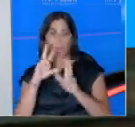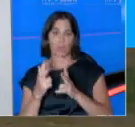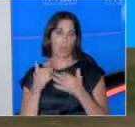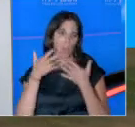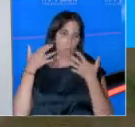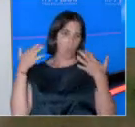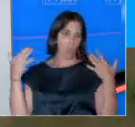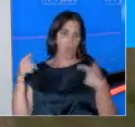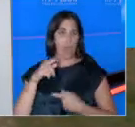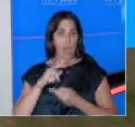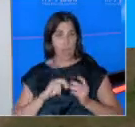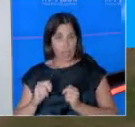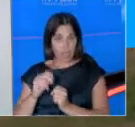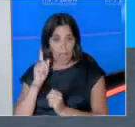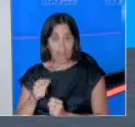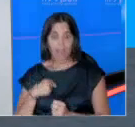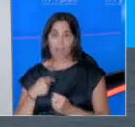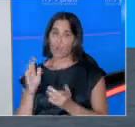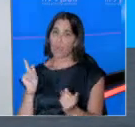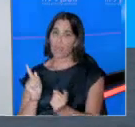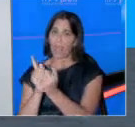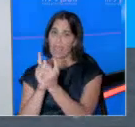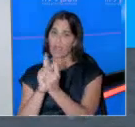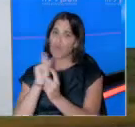ברורה, הנחל צריך להיות נגיש